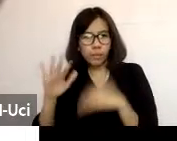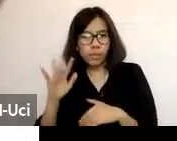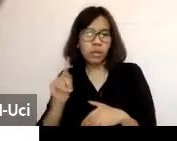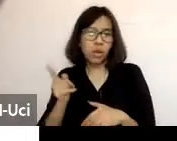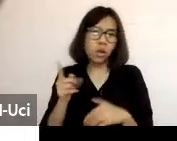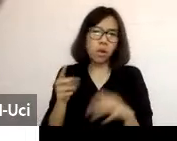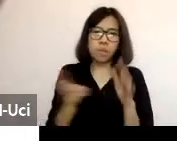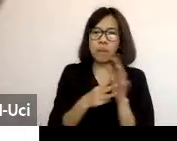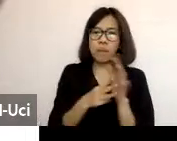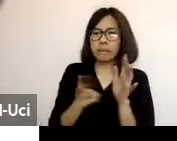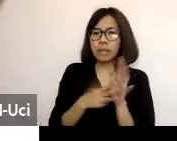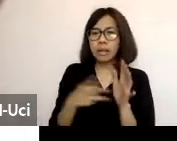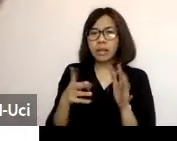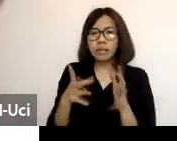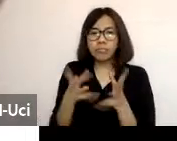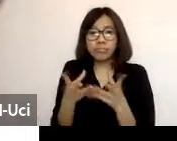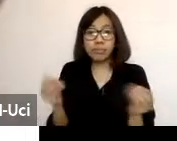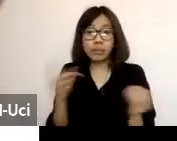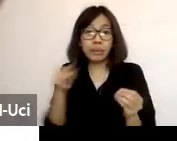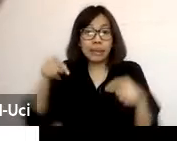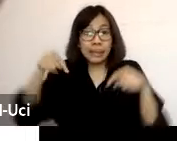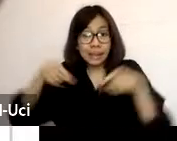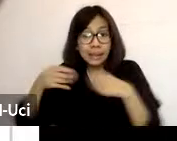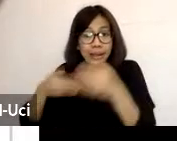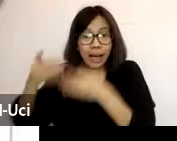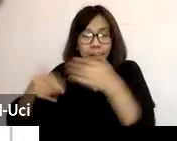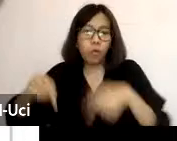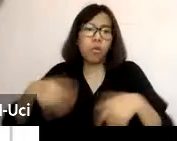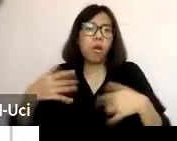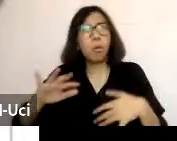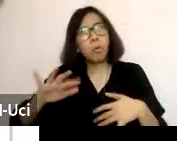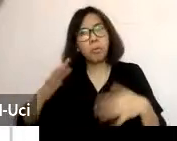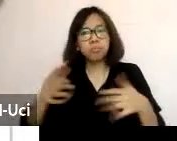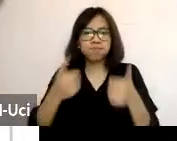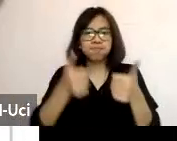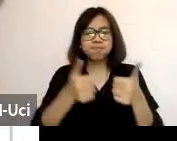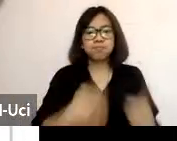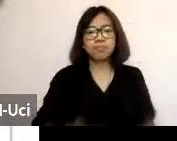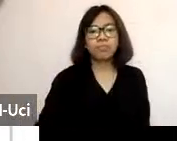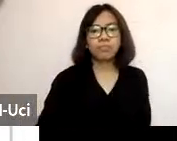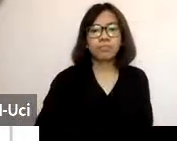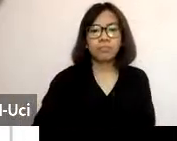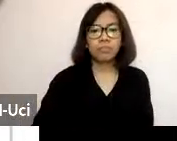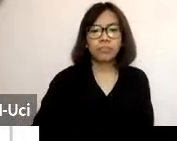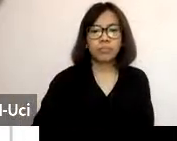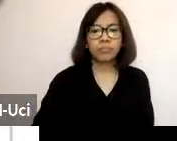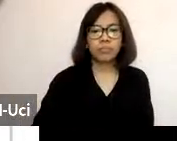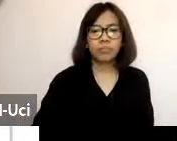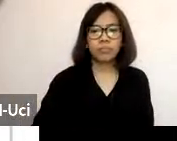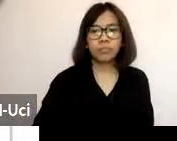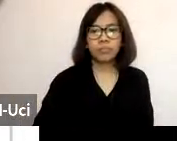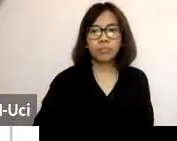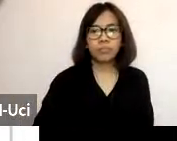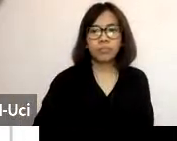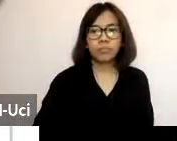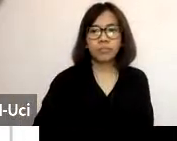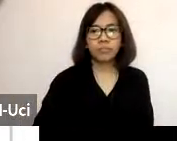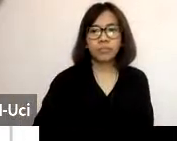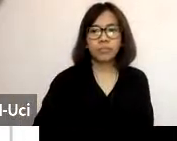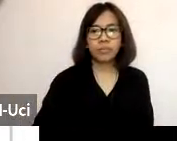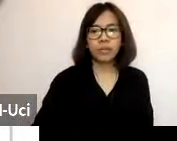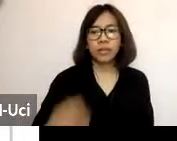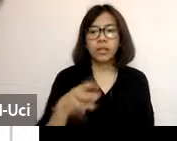ini segera sudah cukup berjalan relatif baik ya nah nah apa yang diperlukan ya terkait dengan